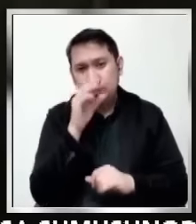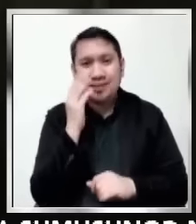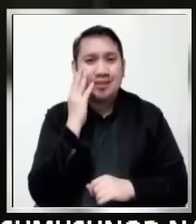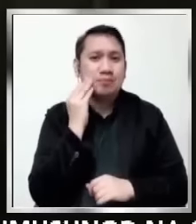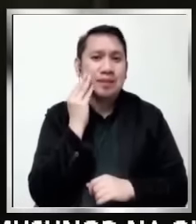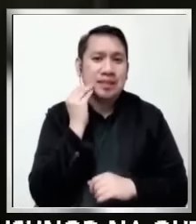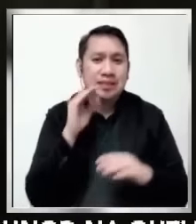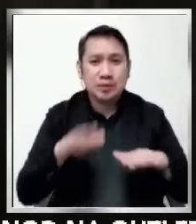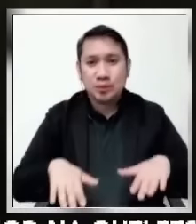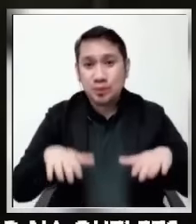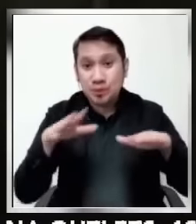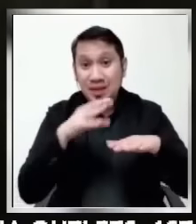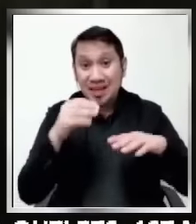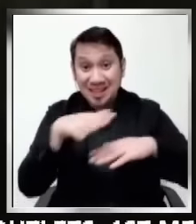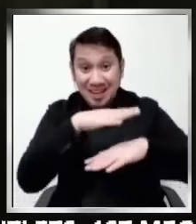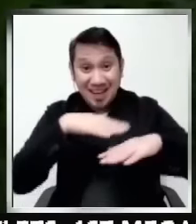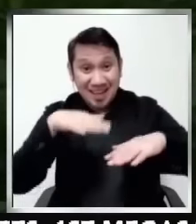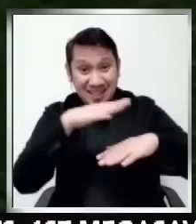pagguho ng lupa.